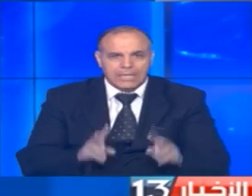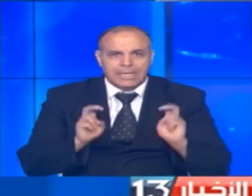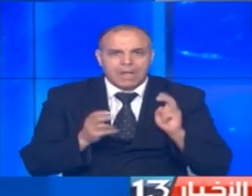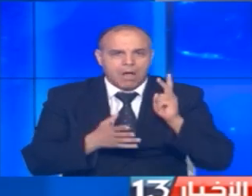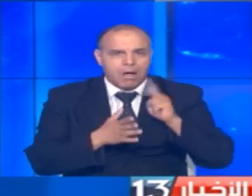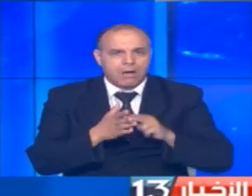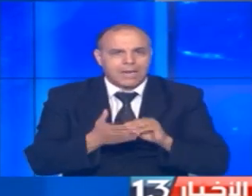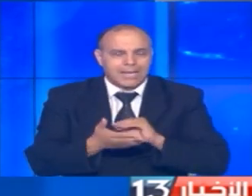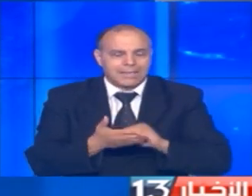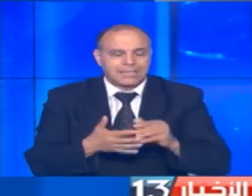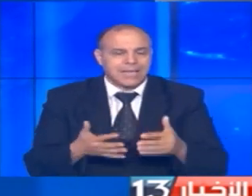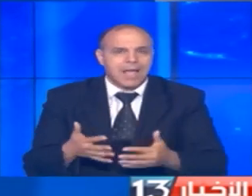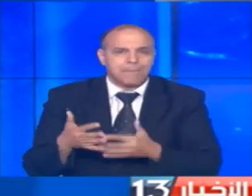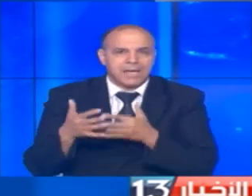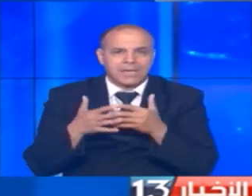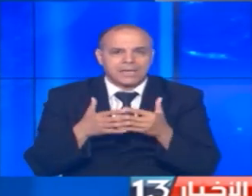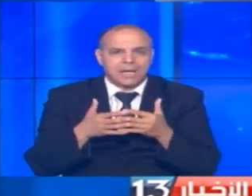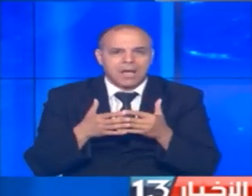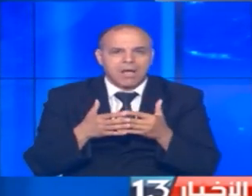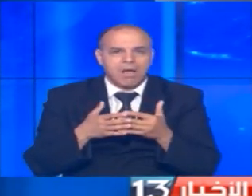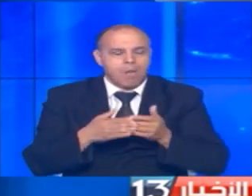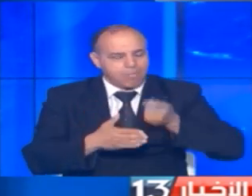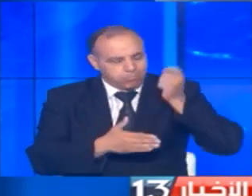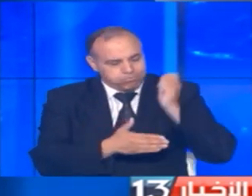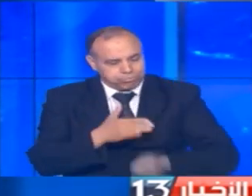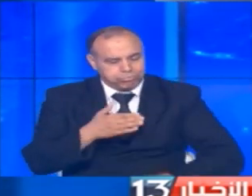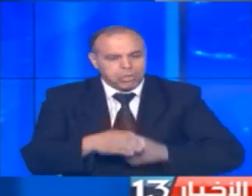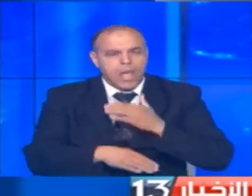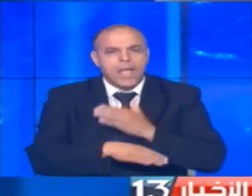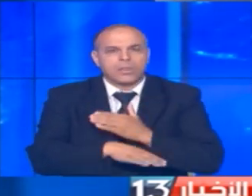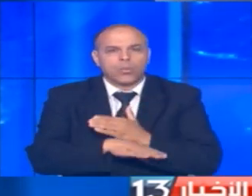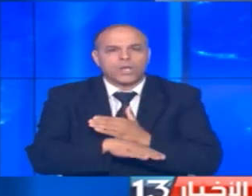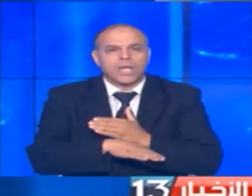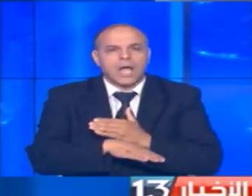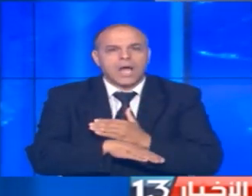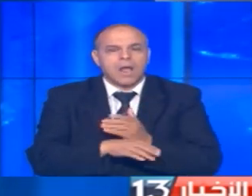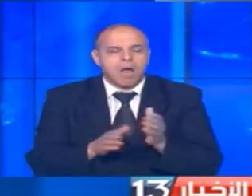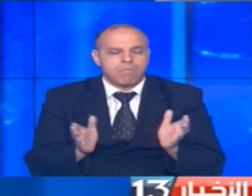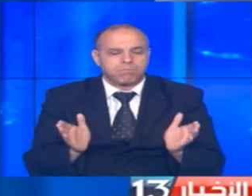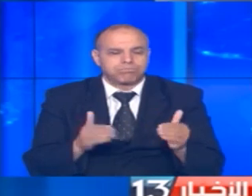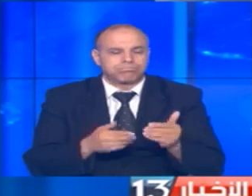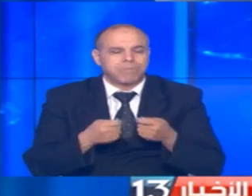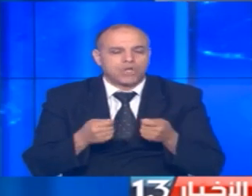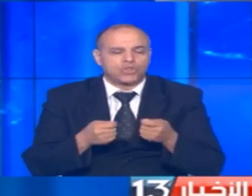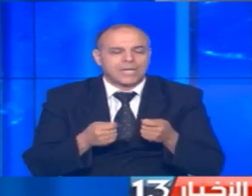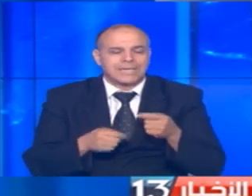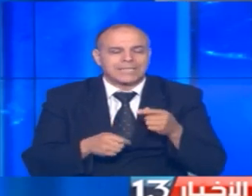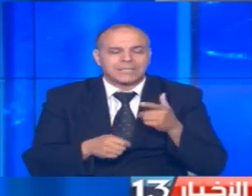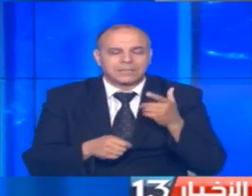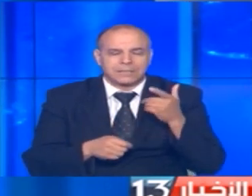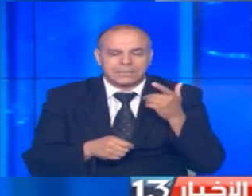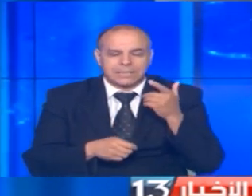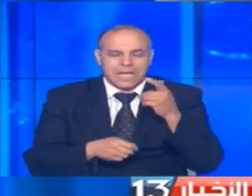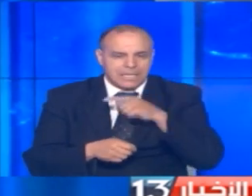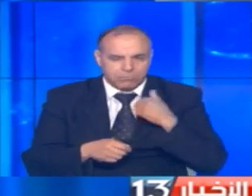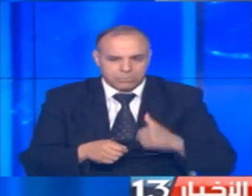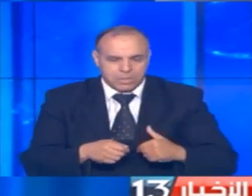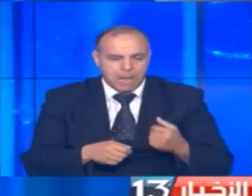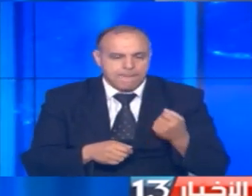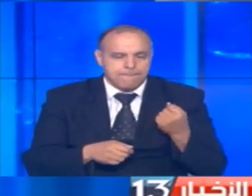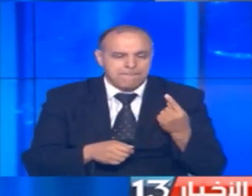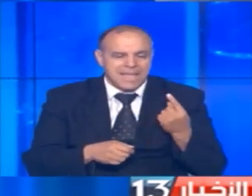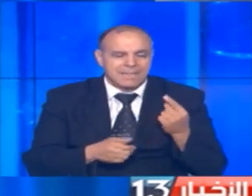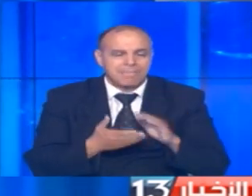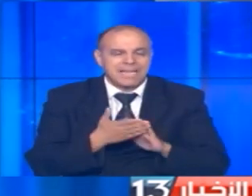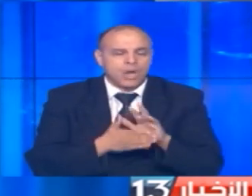تعليقاً على قرار الإدارة الأمريكية بفرض رسوم جمركية على سلع صينية بقيمة 200 مليار دولار